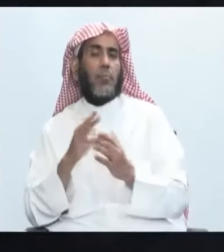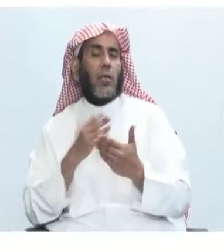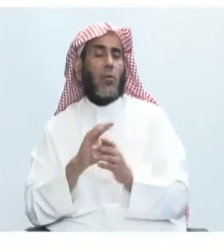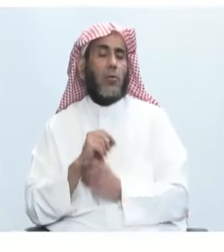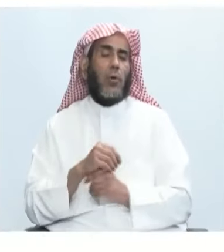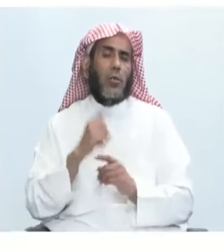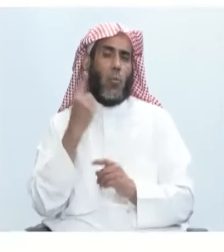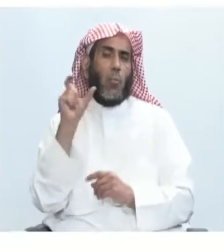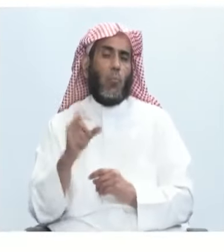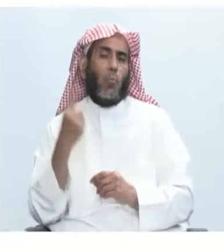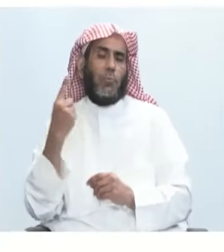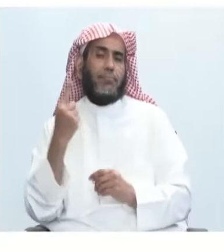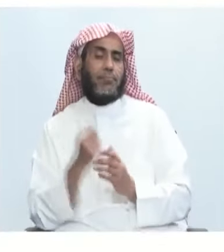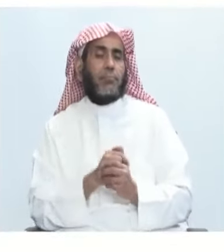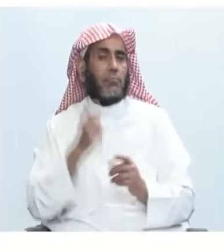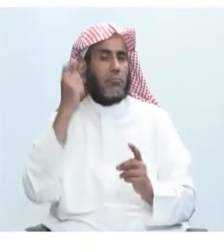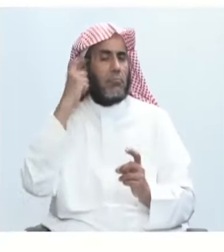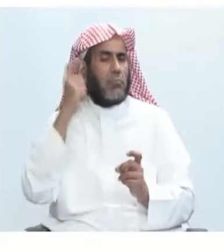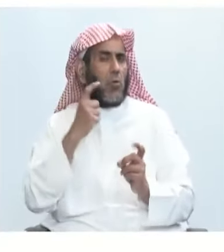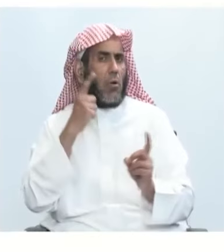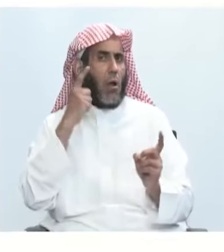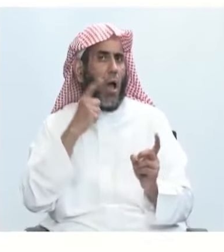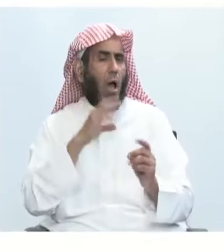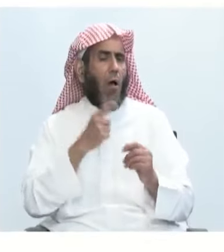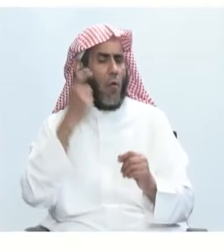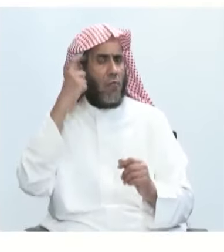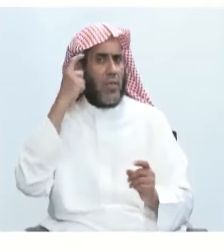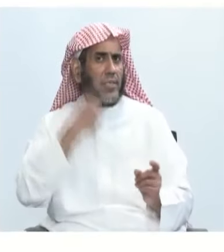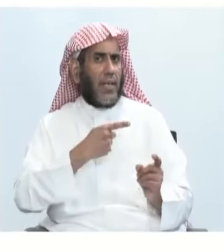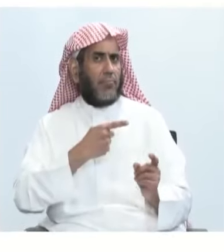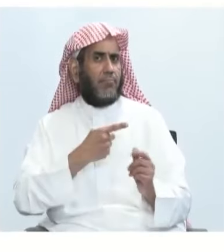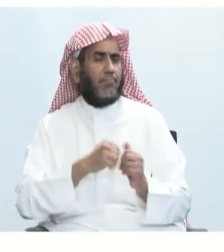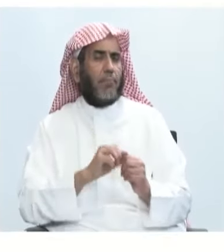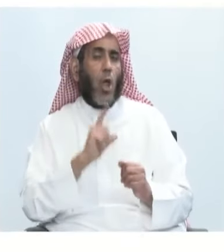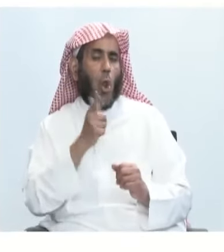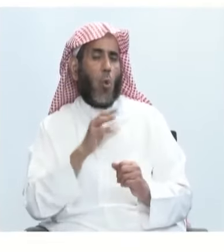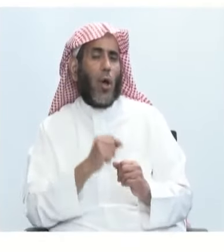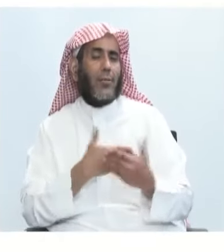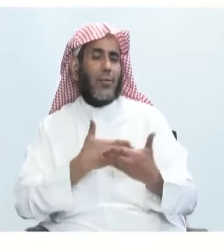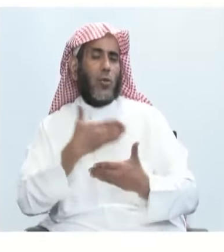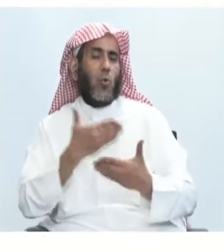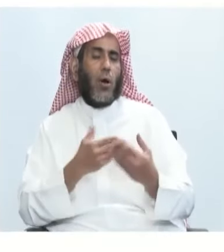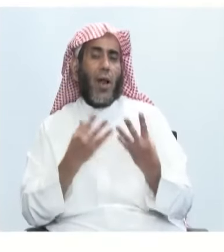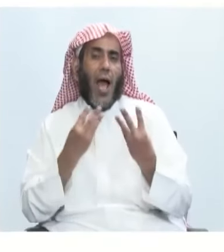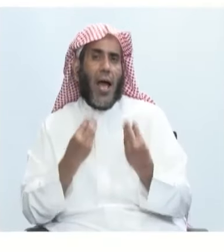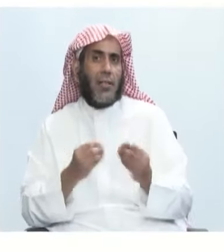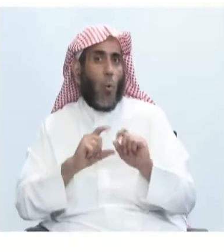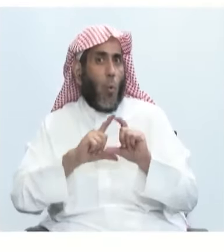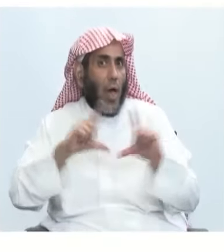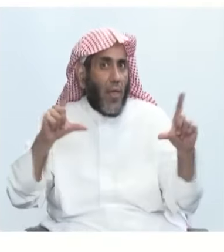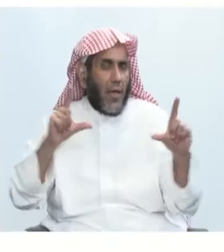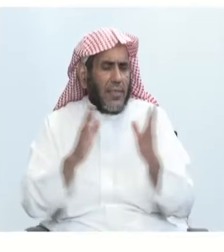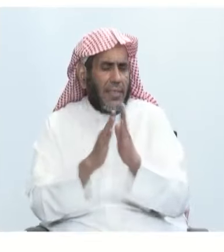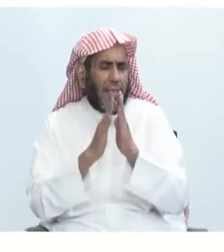على جانب على جانب واحد فهنا اقناع في في في الاقناع هنا لغه الحوار هادئه واضحه